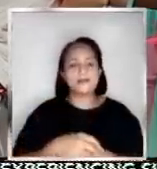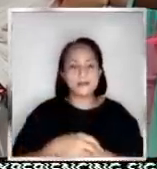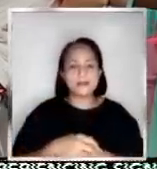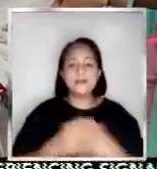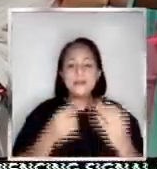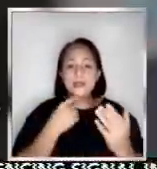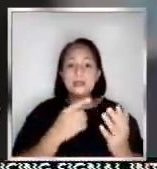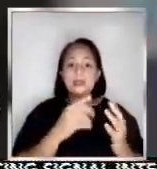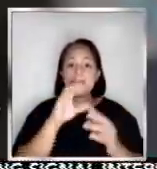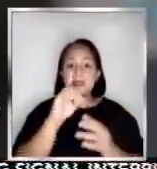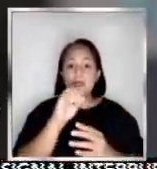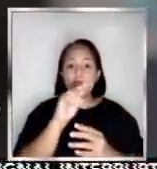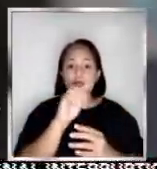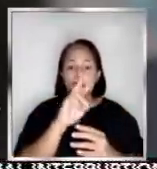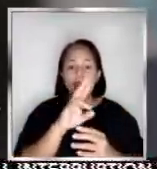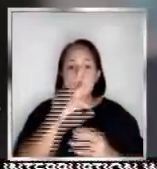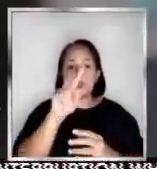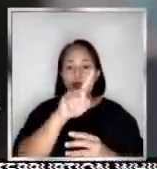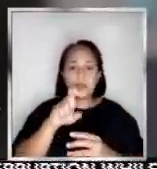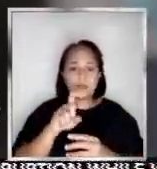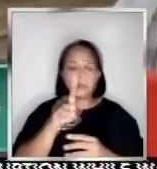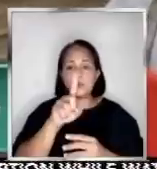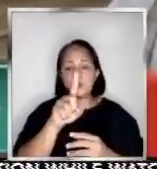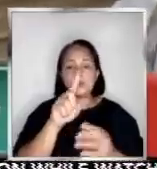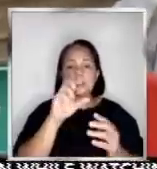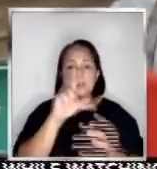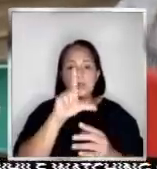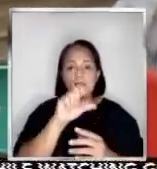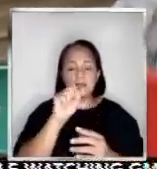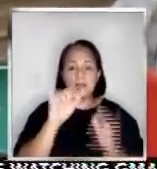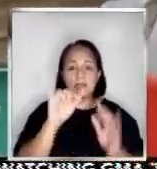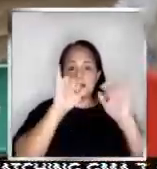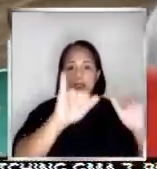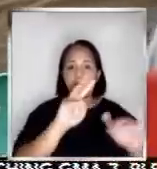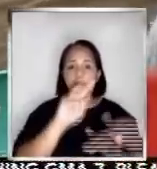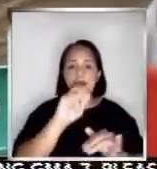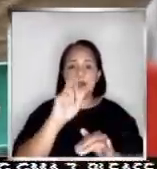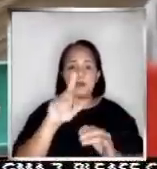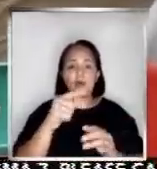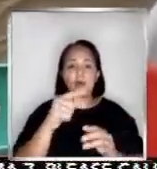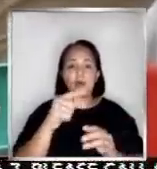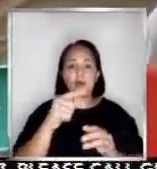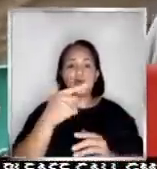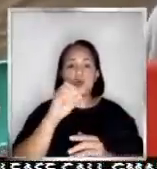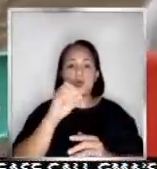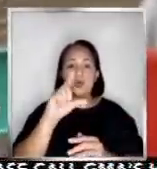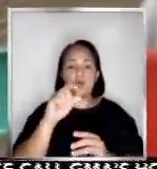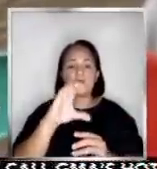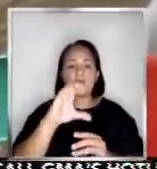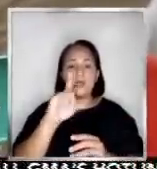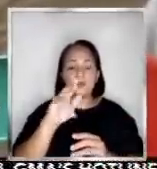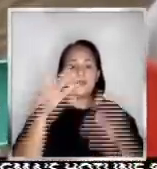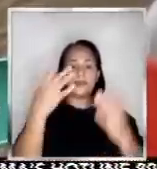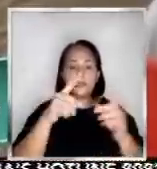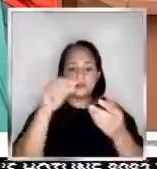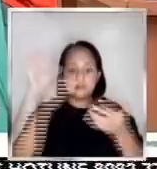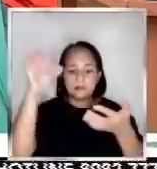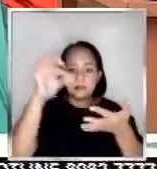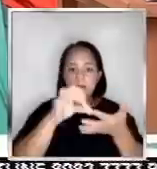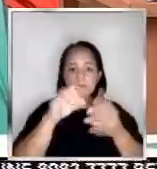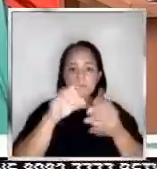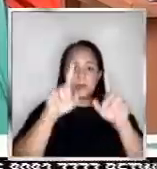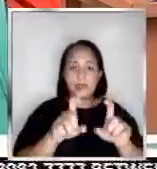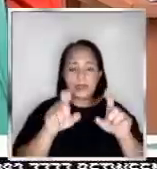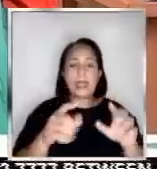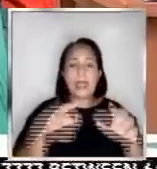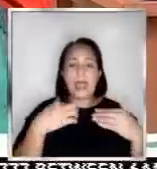101 na LSI ang nananatili ngayon sa Villamor Golf Club na na-rapid test at nabigyan na rin ng travel authority. We are praying within